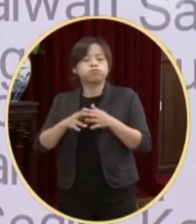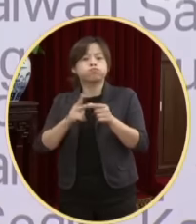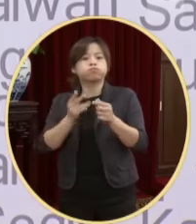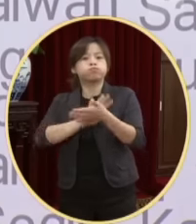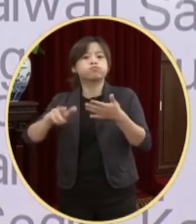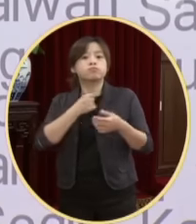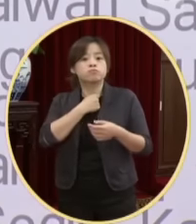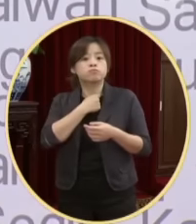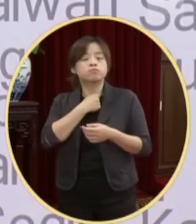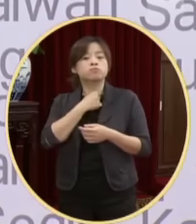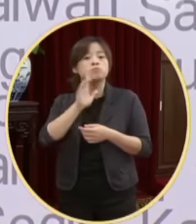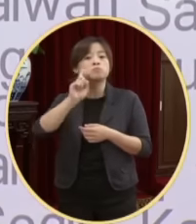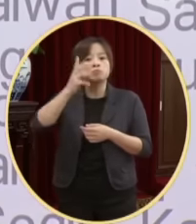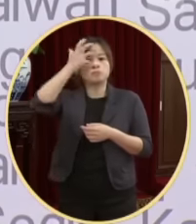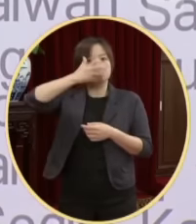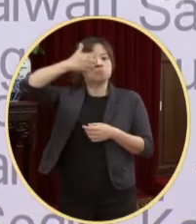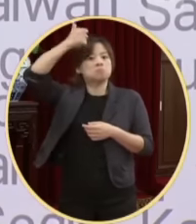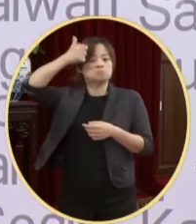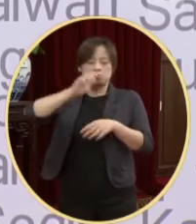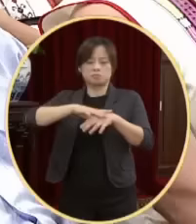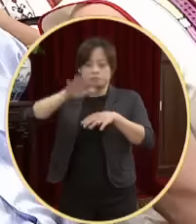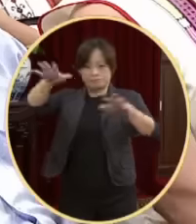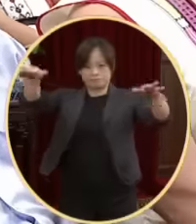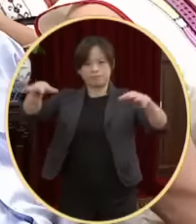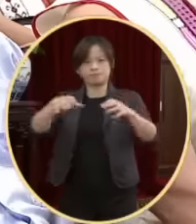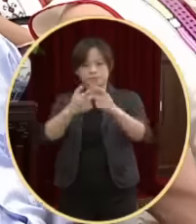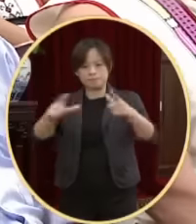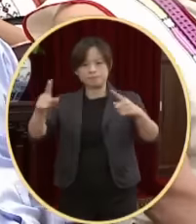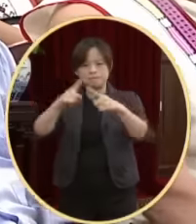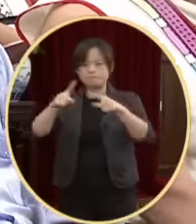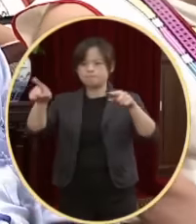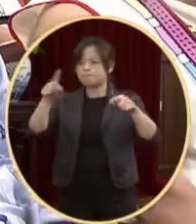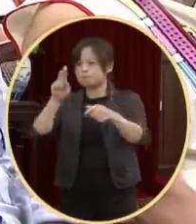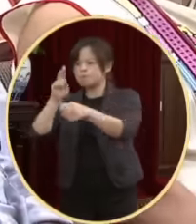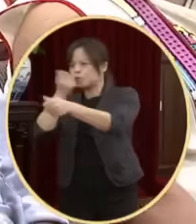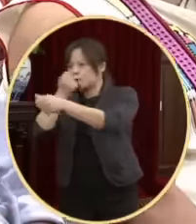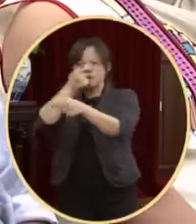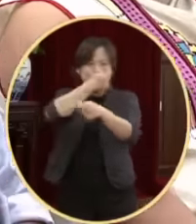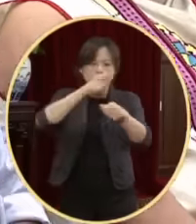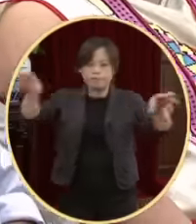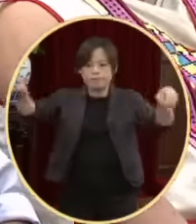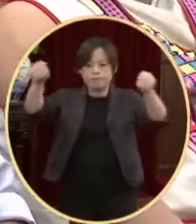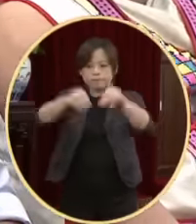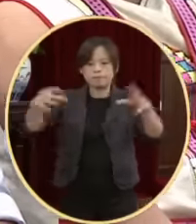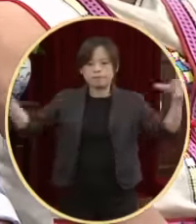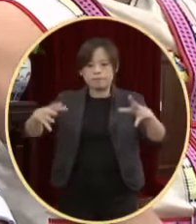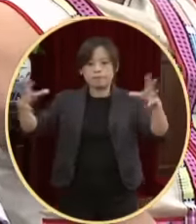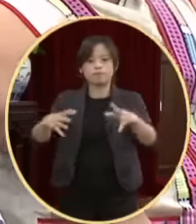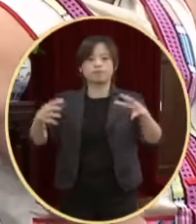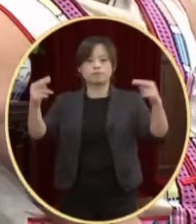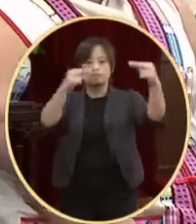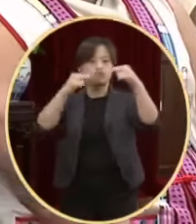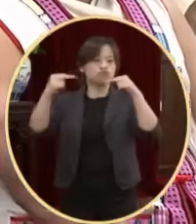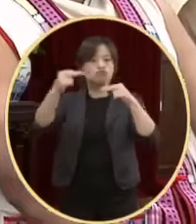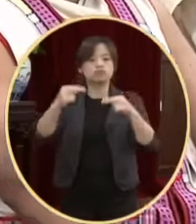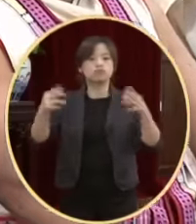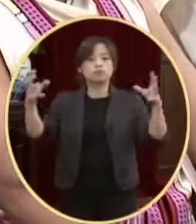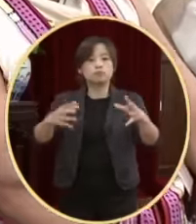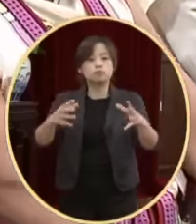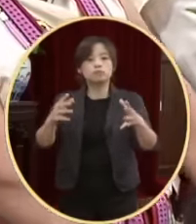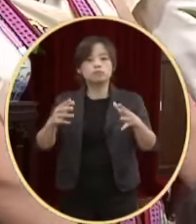候，长老会把加害者和被害者都聚集在一起。聚在一